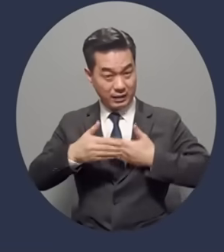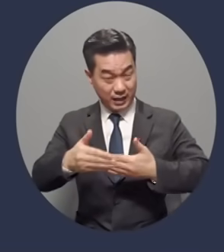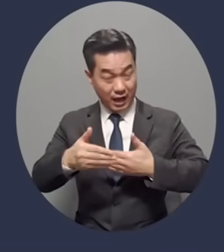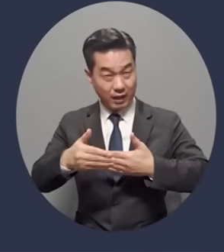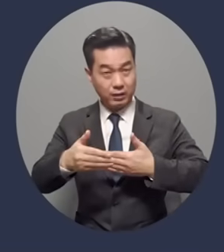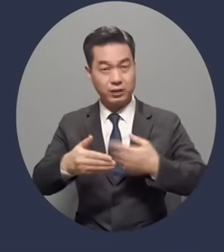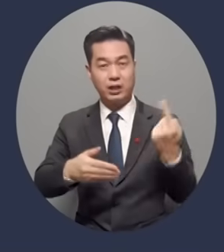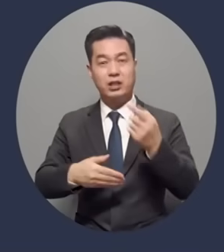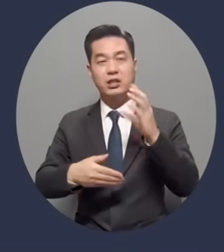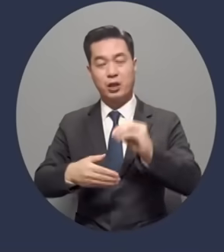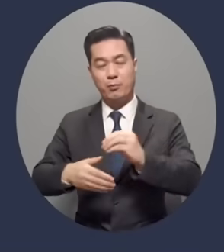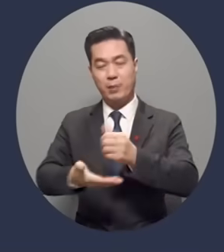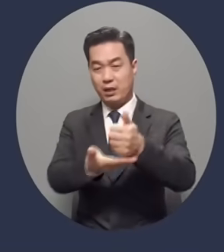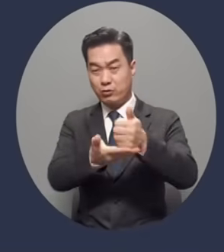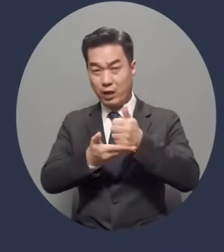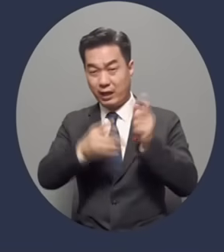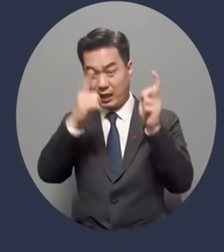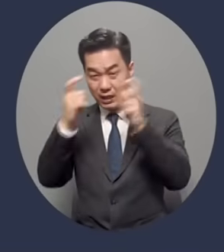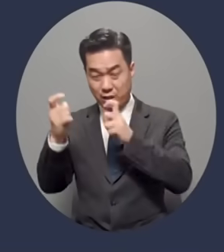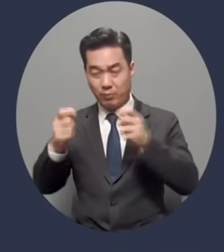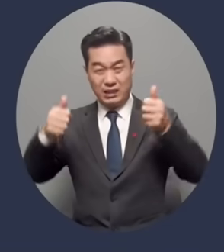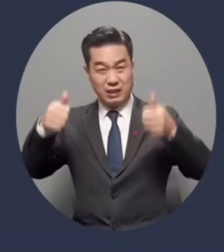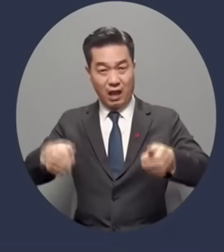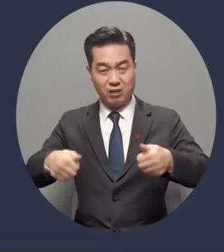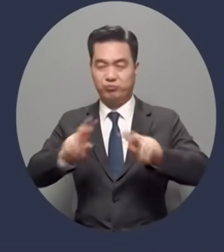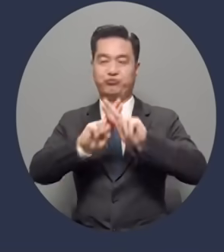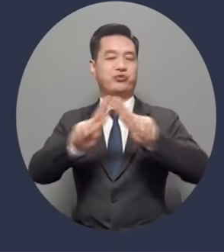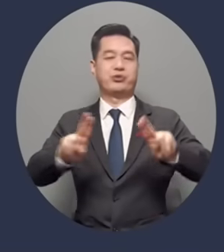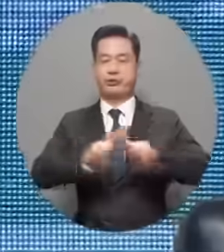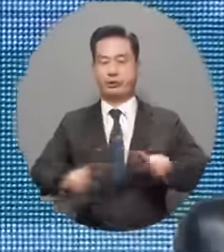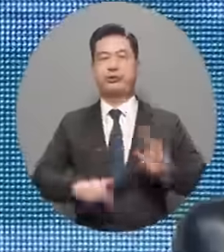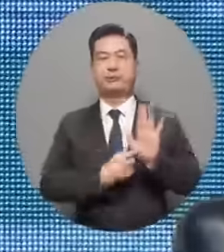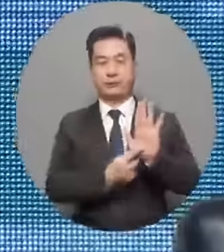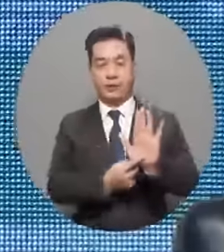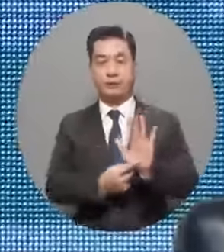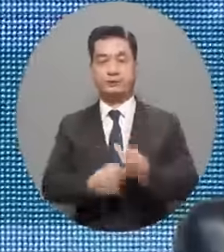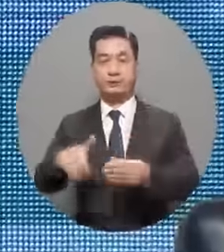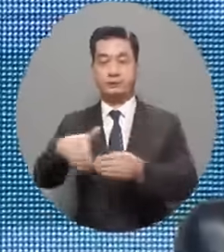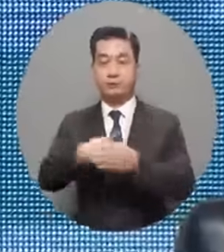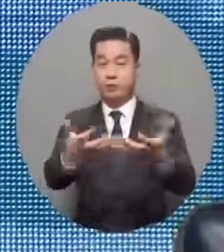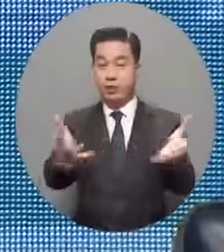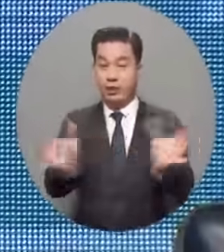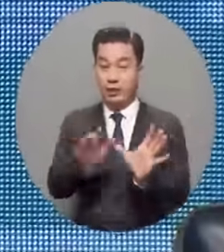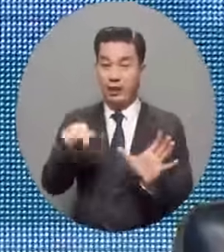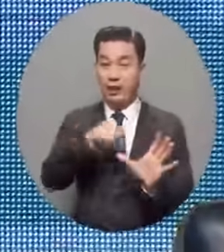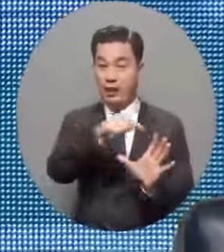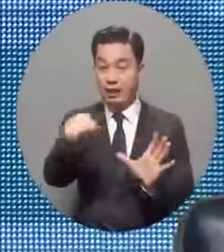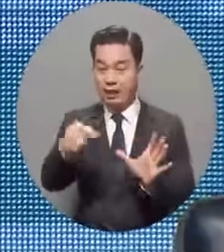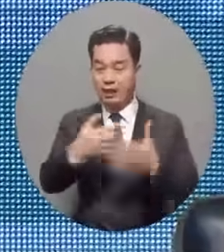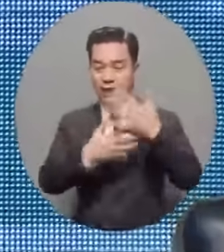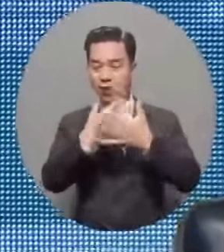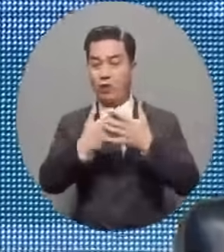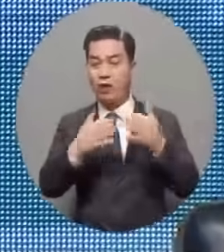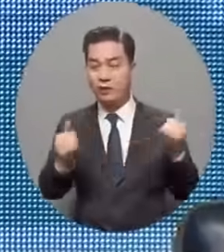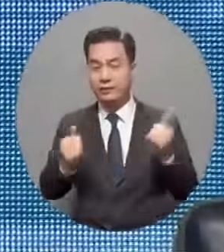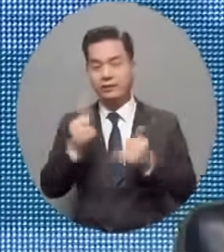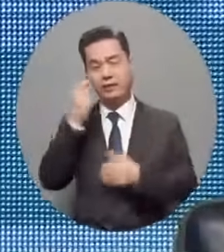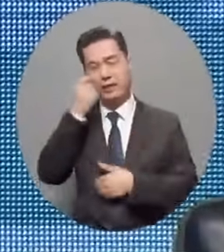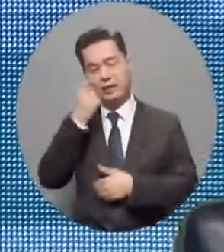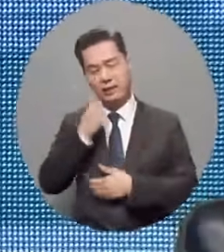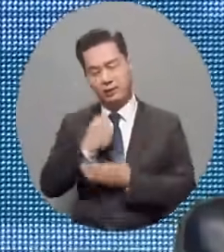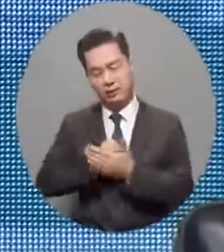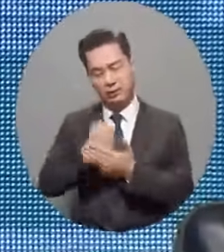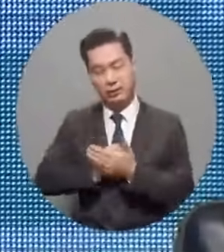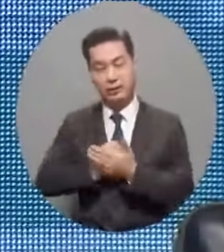천만 관객 기념 무대 인사를 취소한다고 알렸습니다. 문학의 인사들은 이 씨를 애도하는 글을 잇따라 남겼습니다.